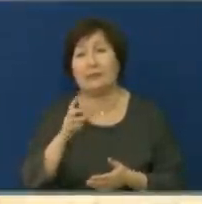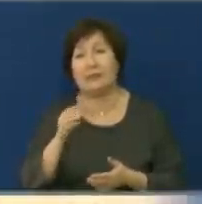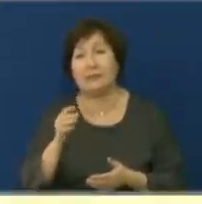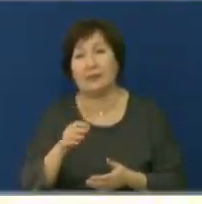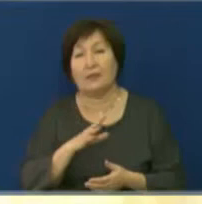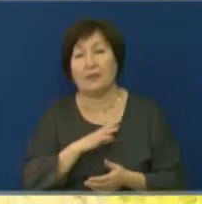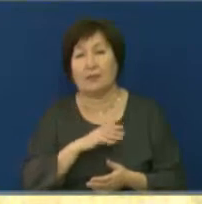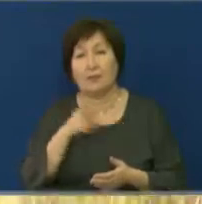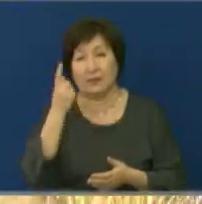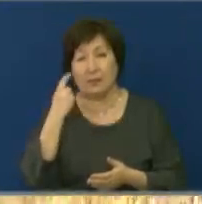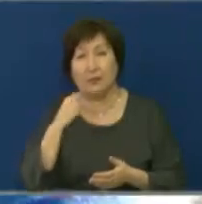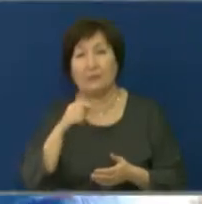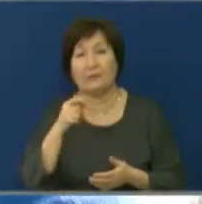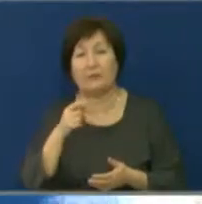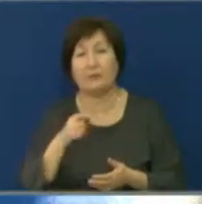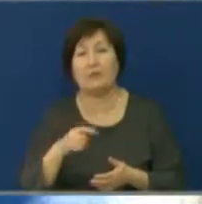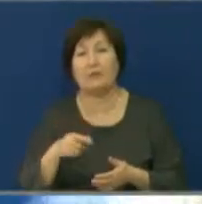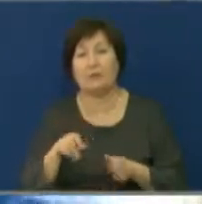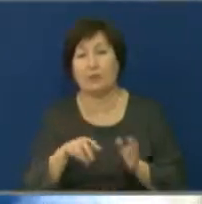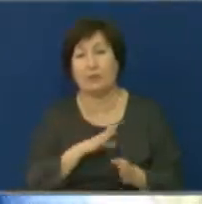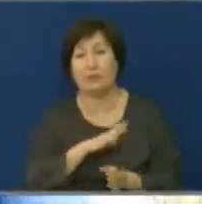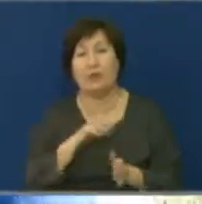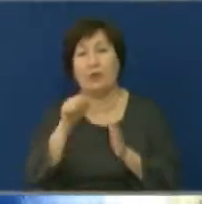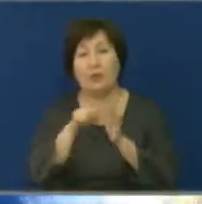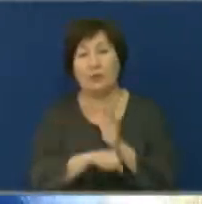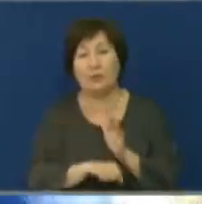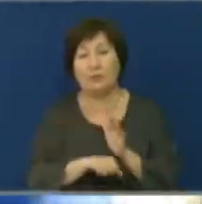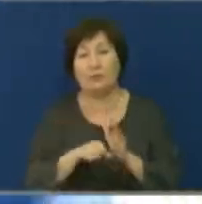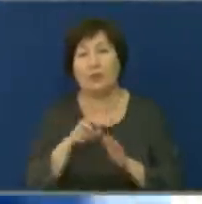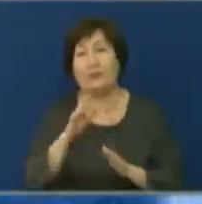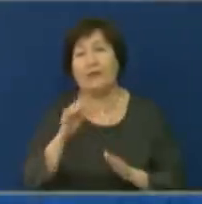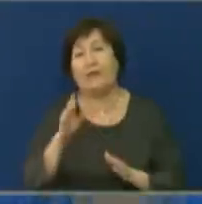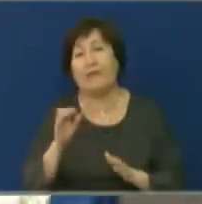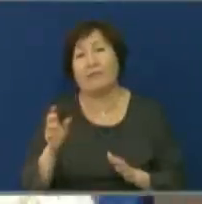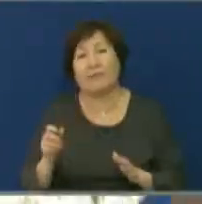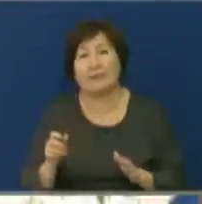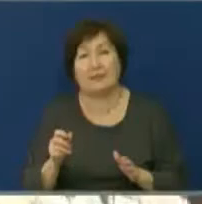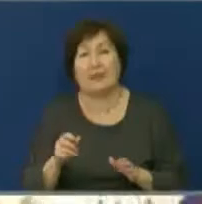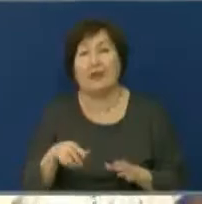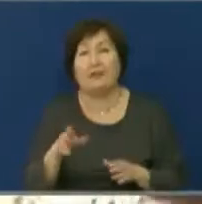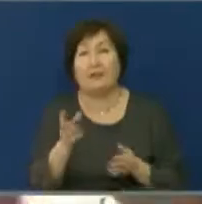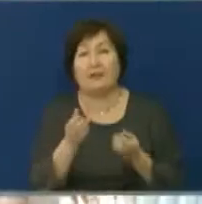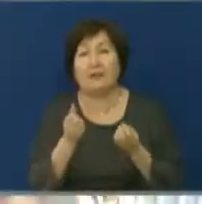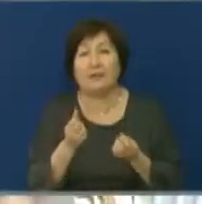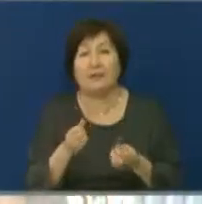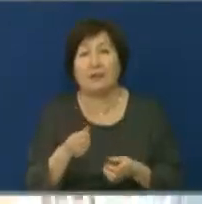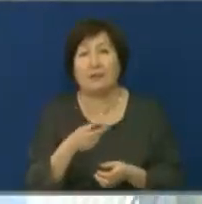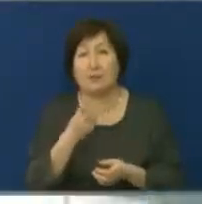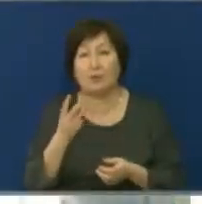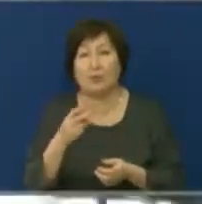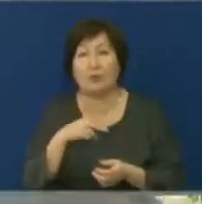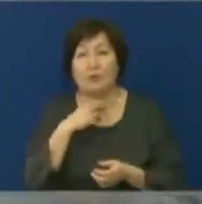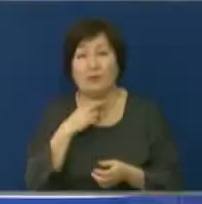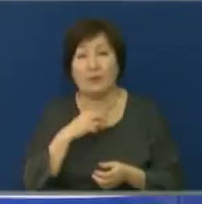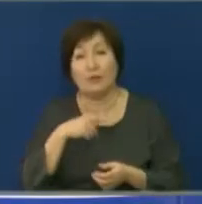данного преступления. Причиной, за которой она совершила убийство, стала ревность. Как показалось, подозреваемый, потерпевшая, слишком много уделяла внимания